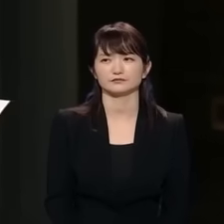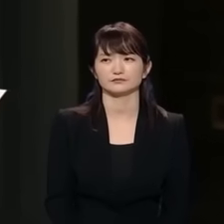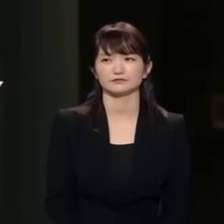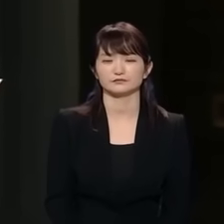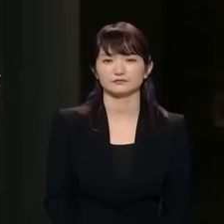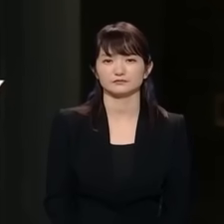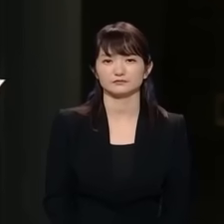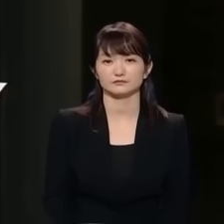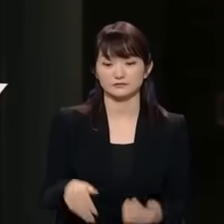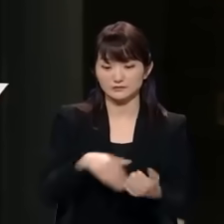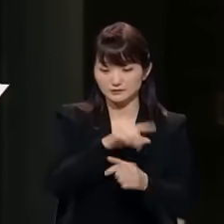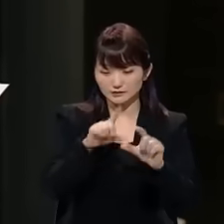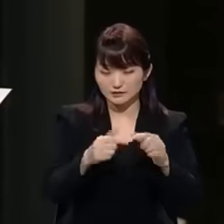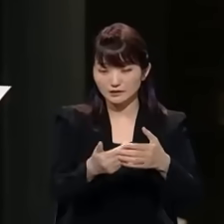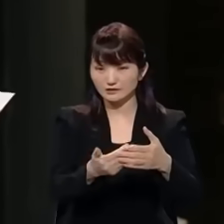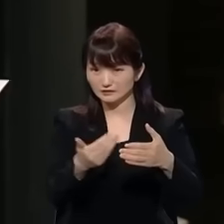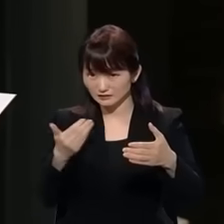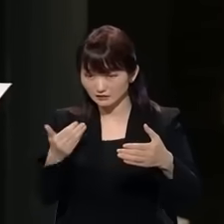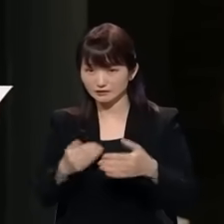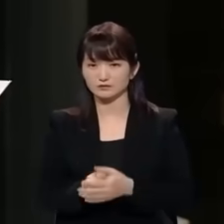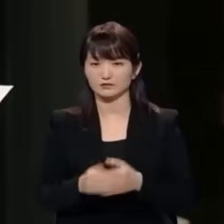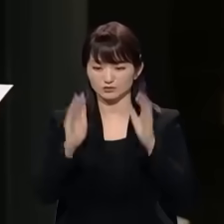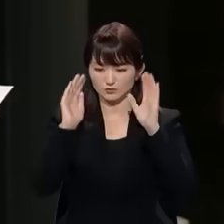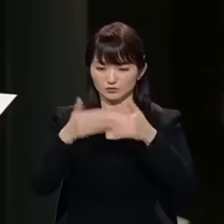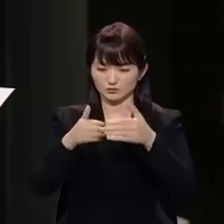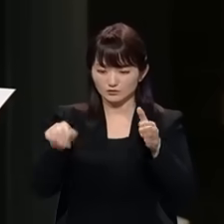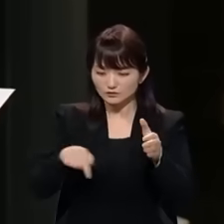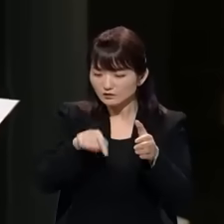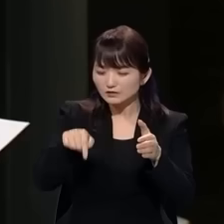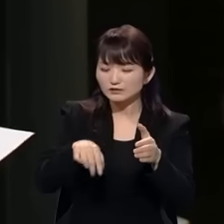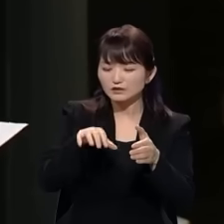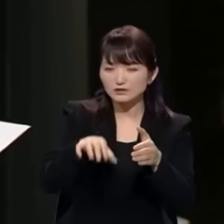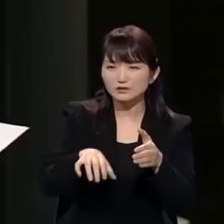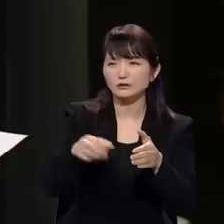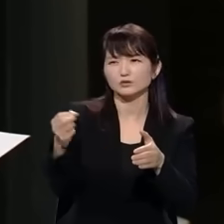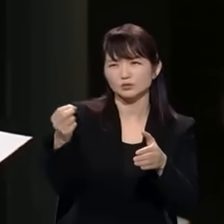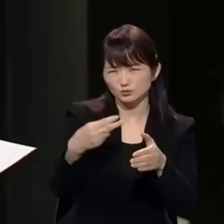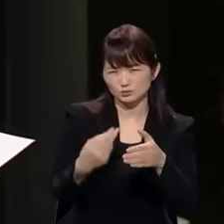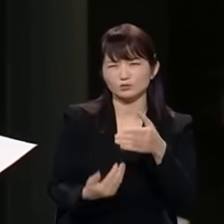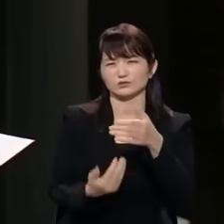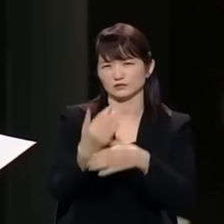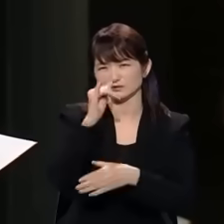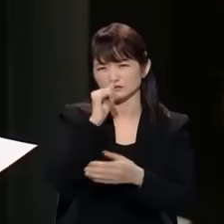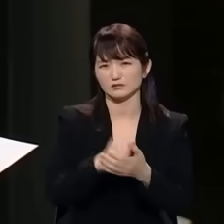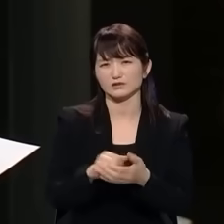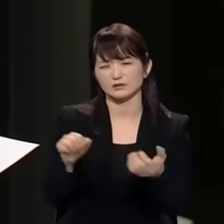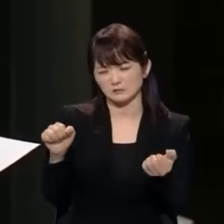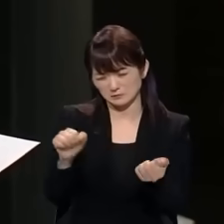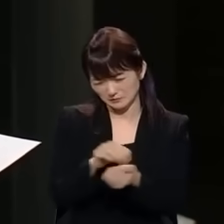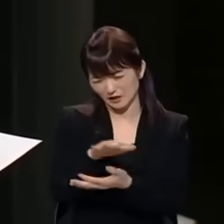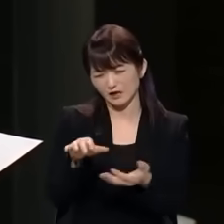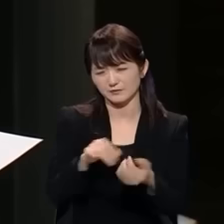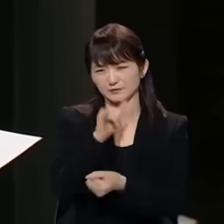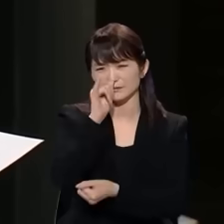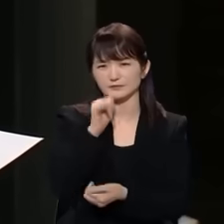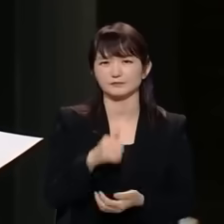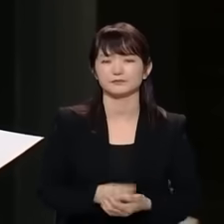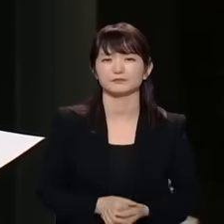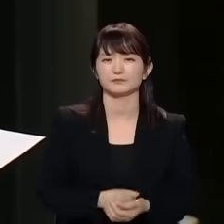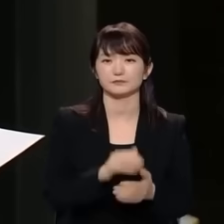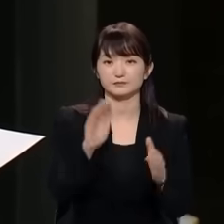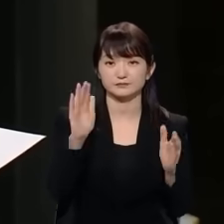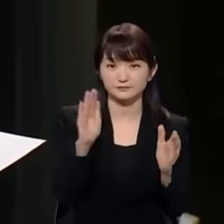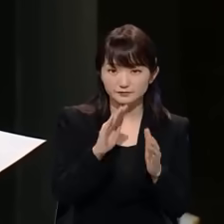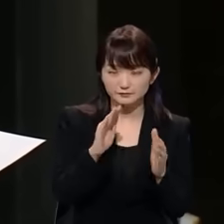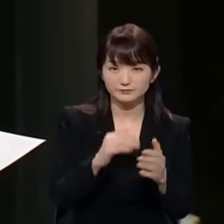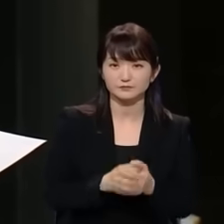저 상황이 있기 전에 이미 교실에서 한바탕 사건이 있었어요. 아수라장이 됐었습니다.